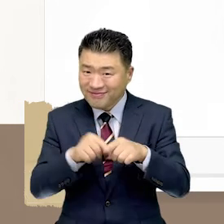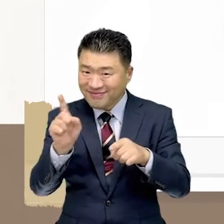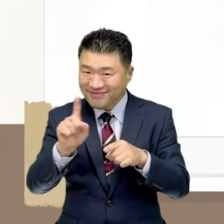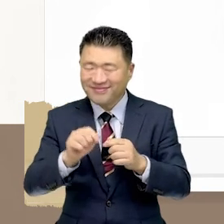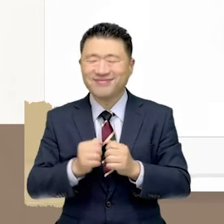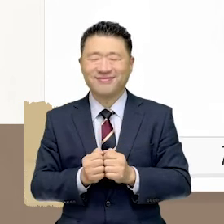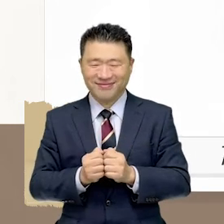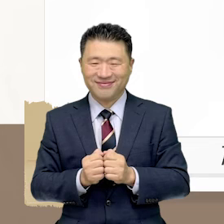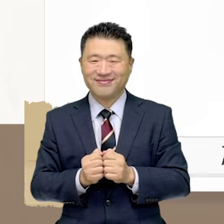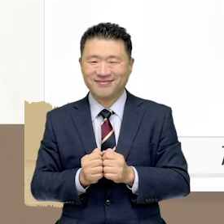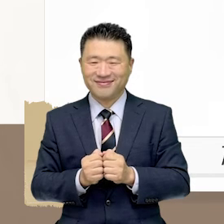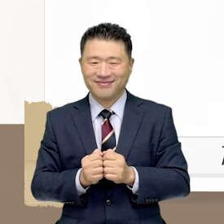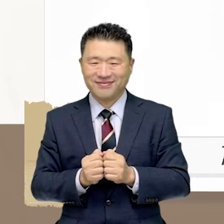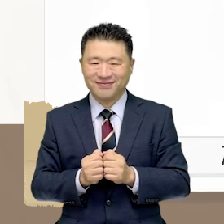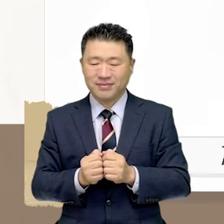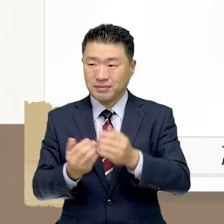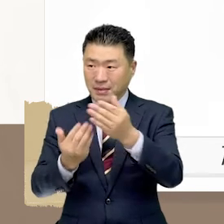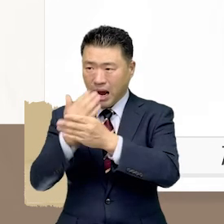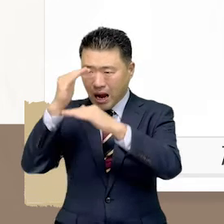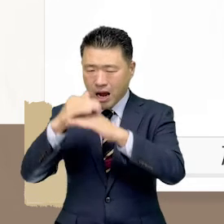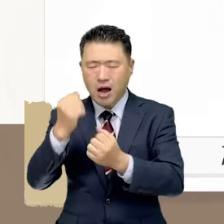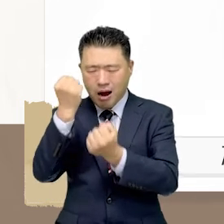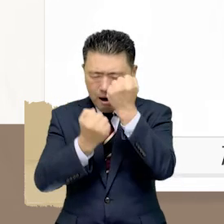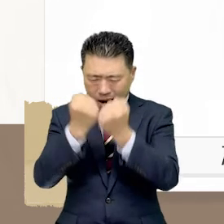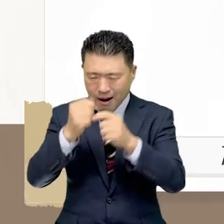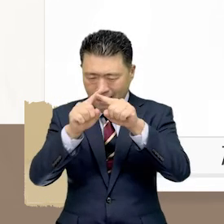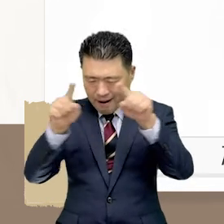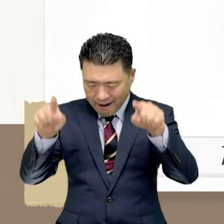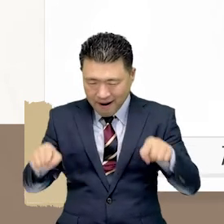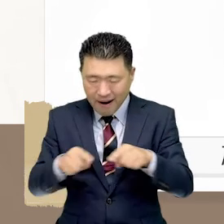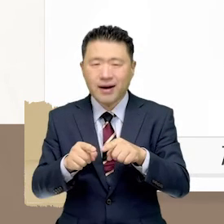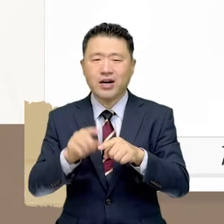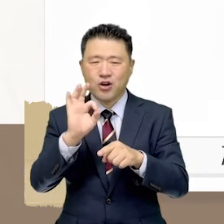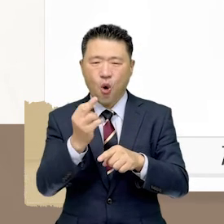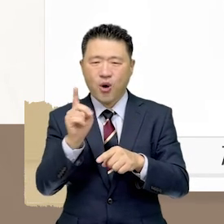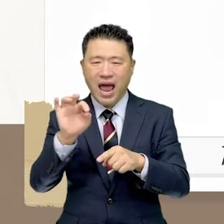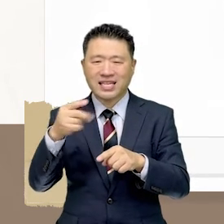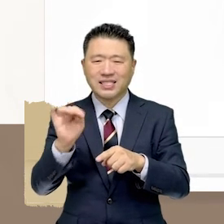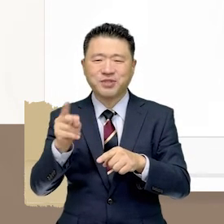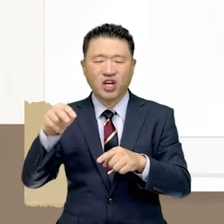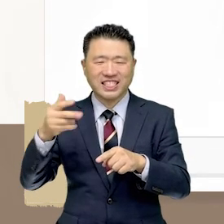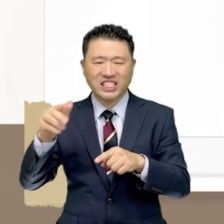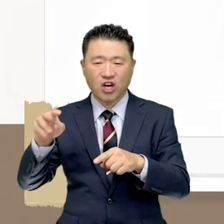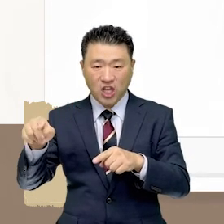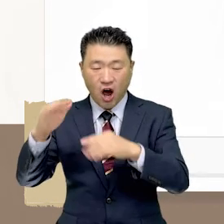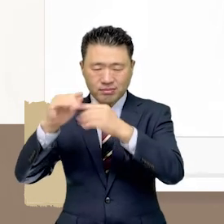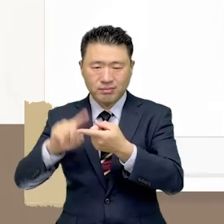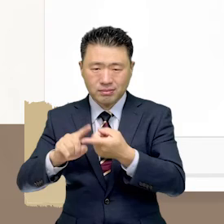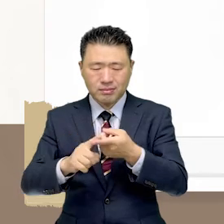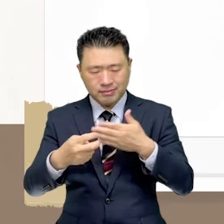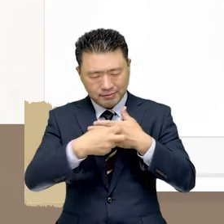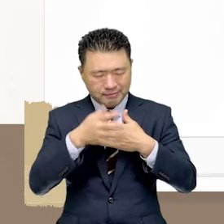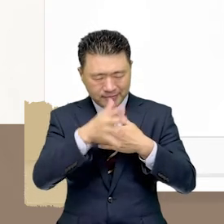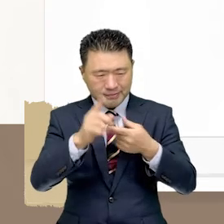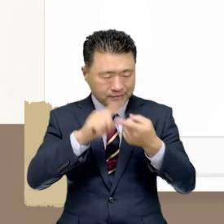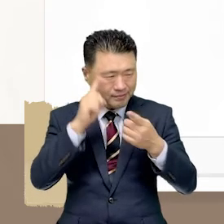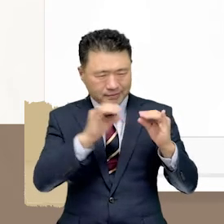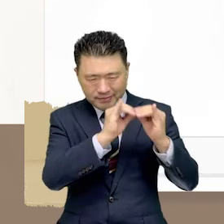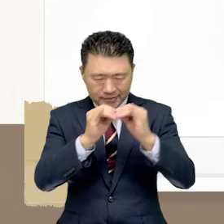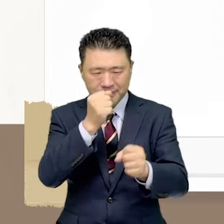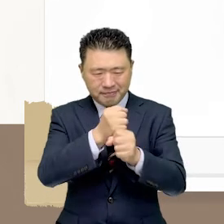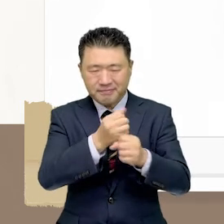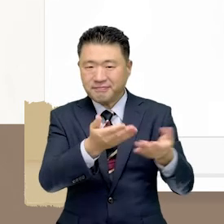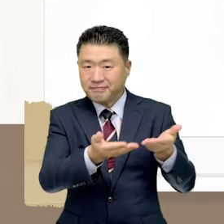같습니다. 재해 발생 경위를 정확하게 기재한 요양급여 신청서와 의학적 소견서를 공통적으로 준비해야